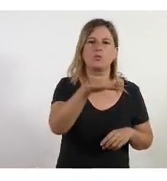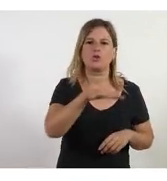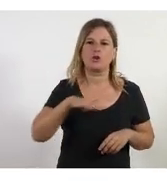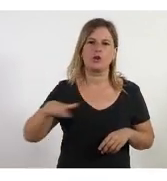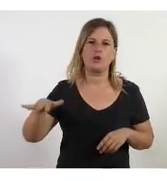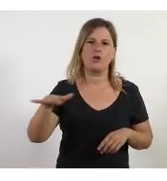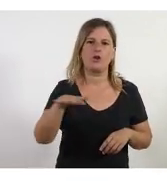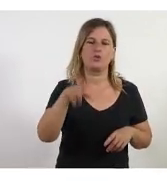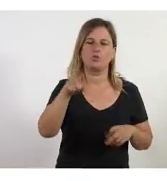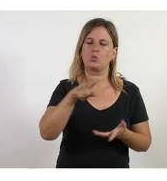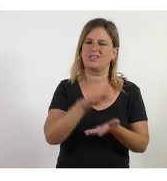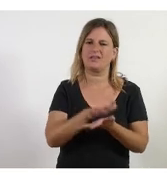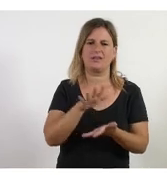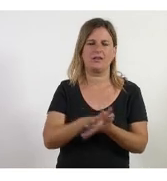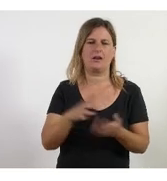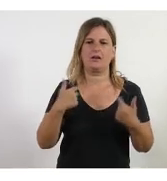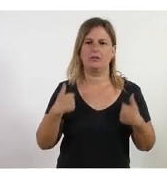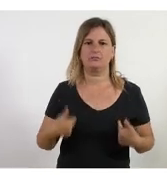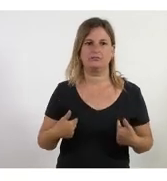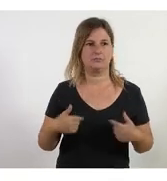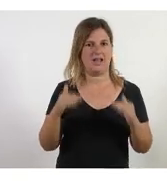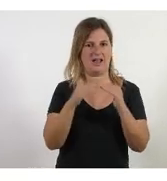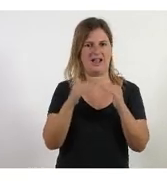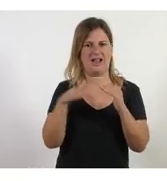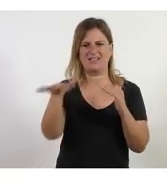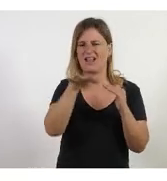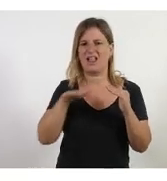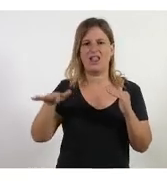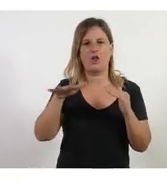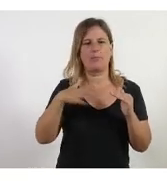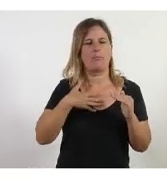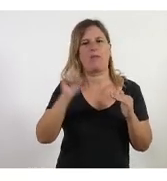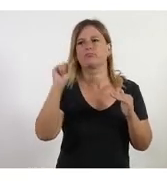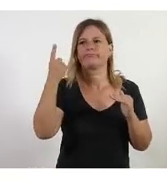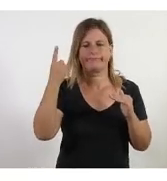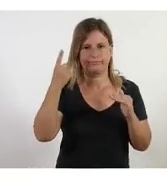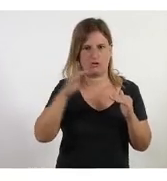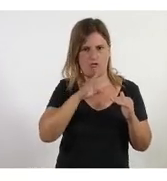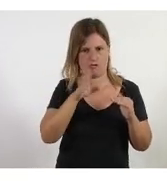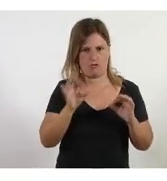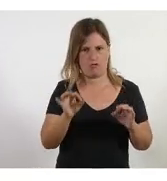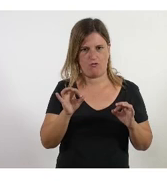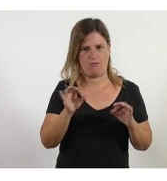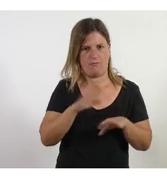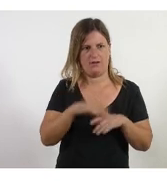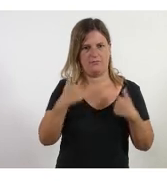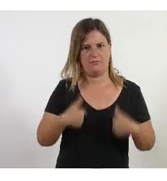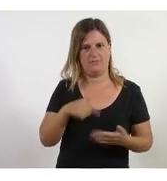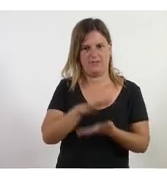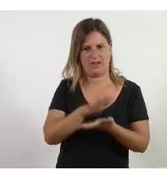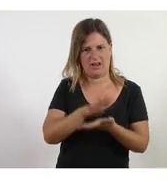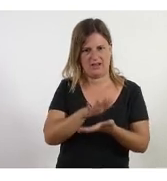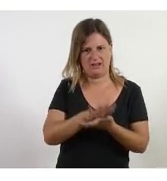on puguis estar tranquil o tranquil·la, un lloc a casa teva. Busca't un lloc que sigui el teu lloc, un lloc que puguis estar tranquil i